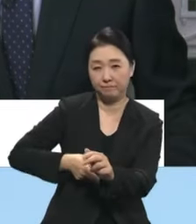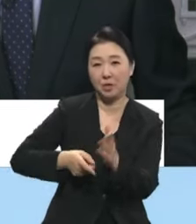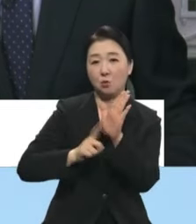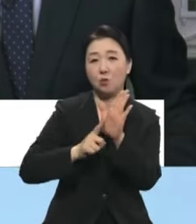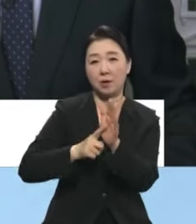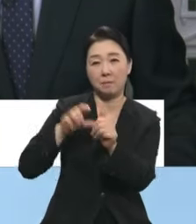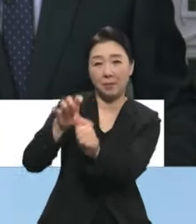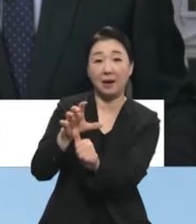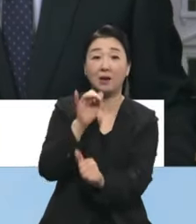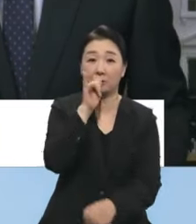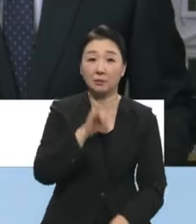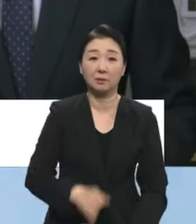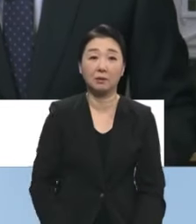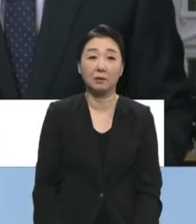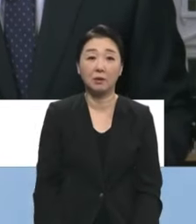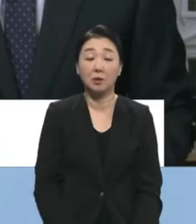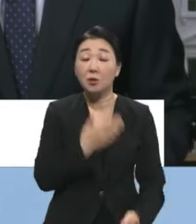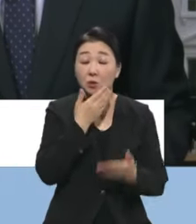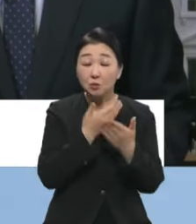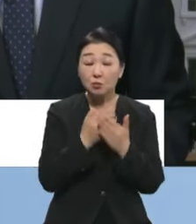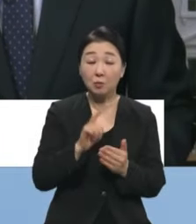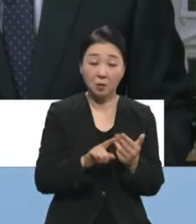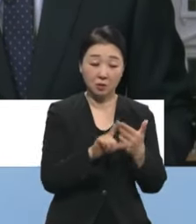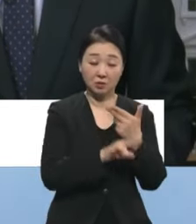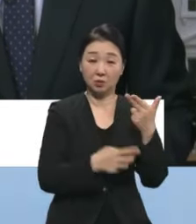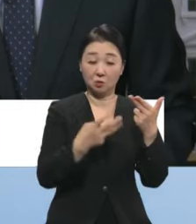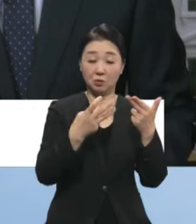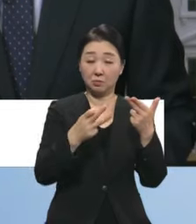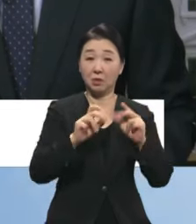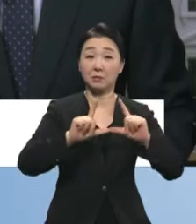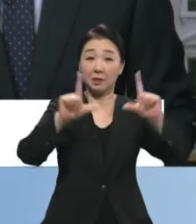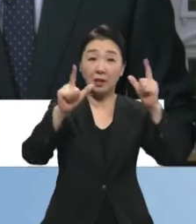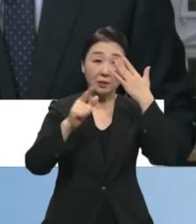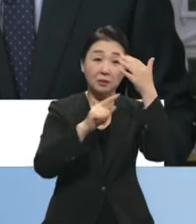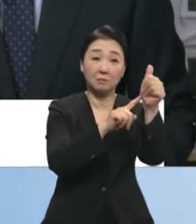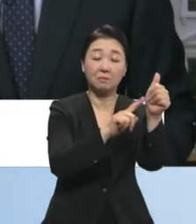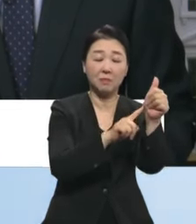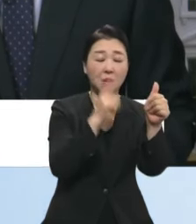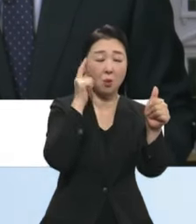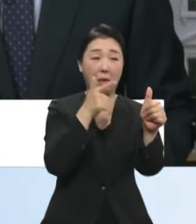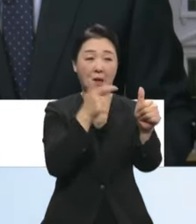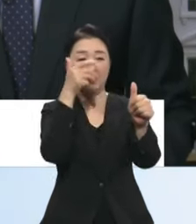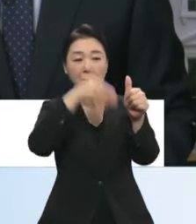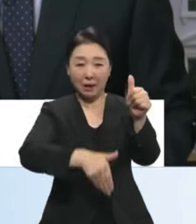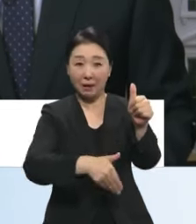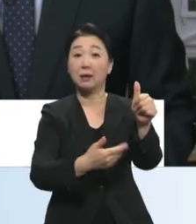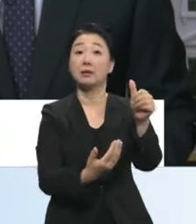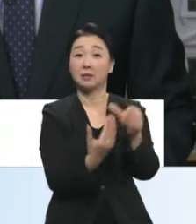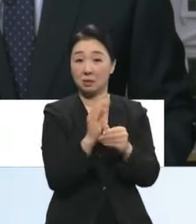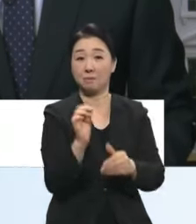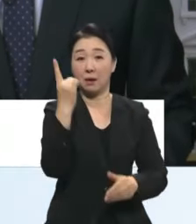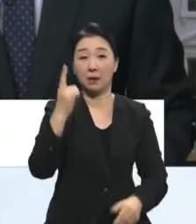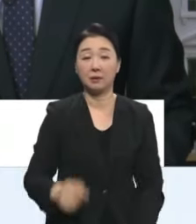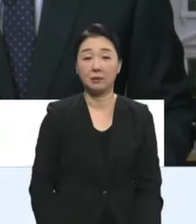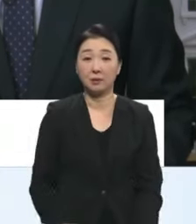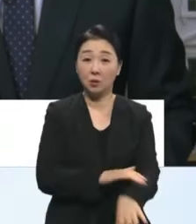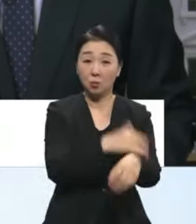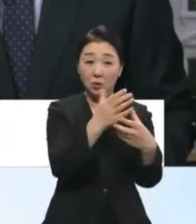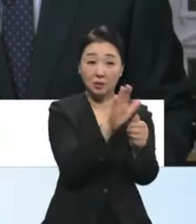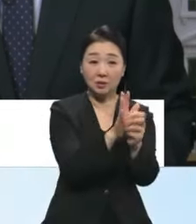촉구하기도 했습니다. 결정타는 지난달 13일 일어난 트럼프 전 대통령에 대한 암살 미수 사건입니다. 공화당